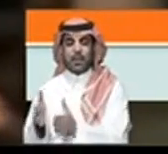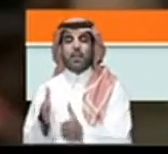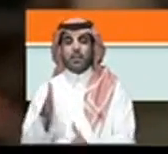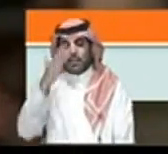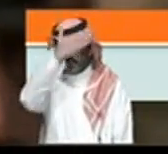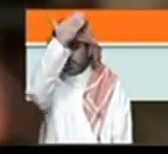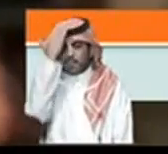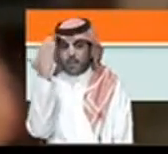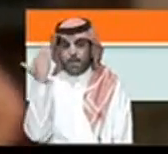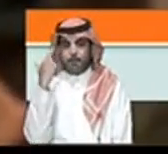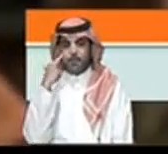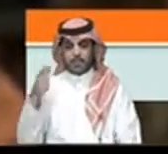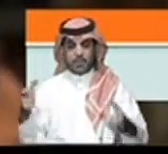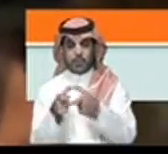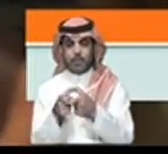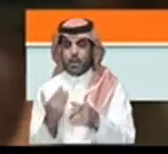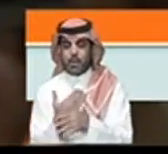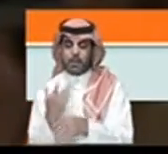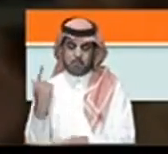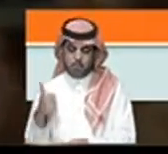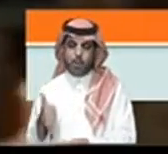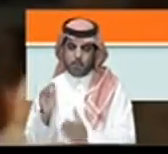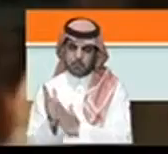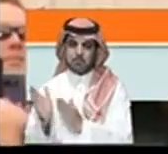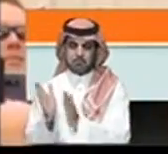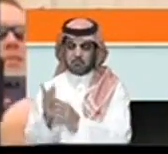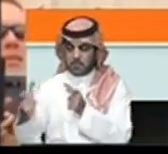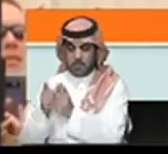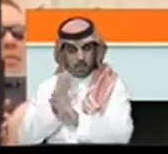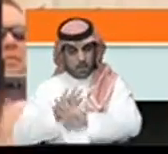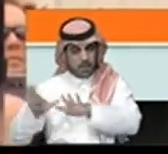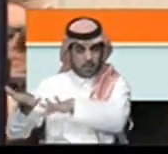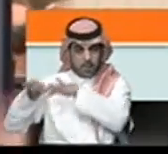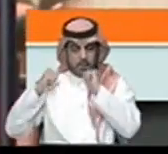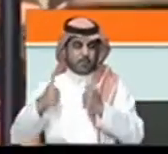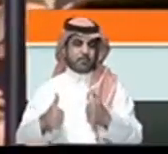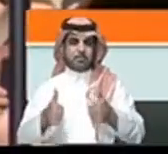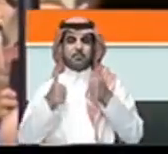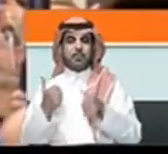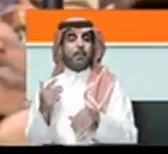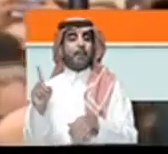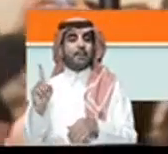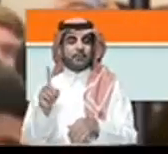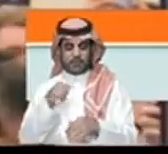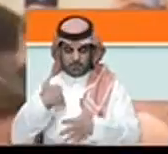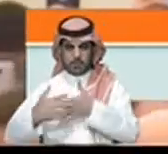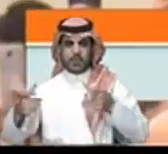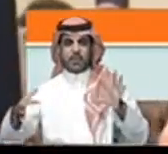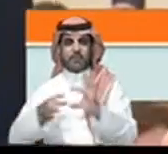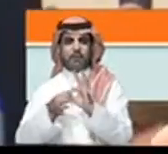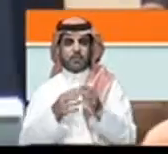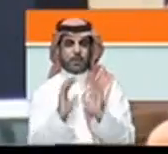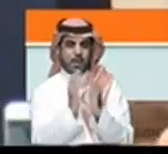بعد اللقاء ان الاجتماع كان جيدا للغايه مضيفا ان الجانبين اتفقا على تشكيل فرق لدفع